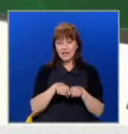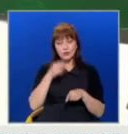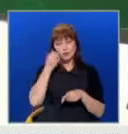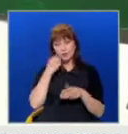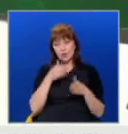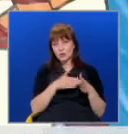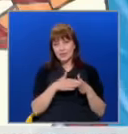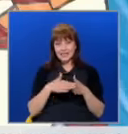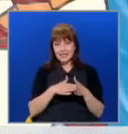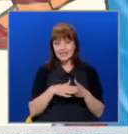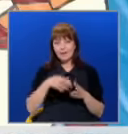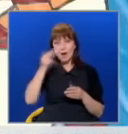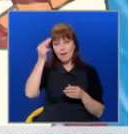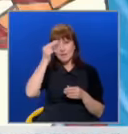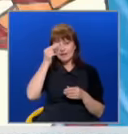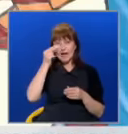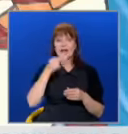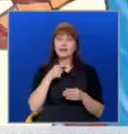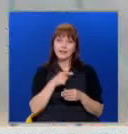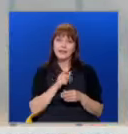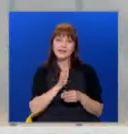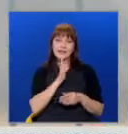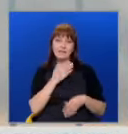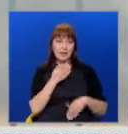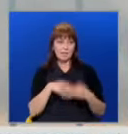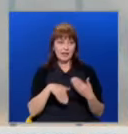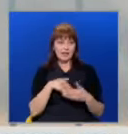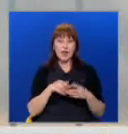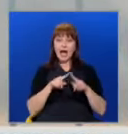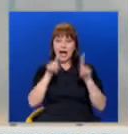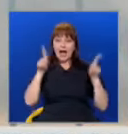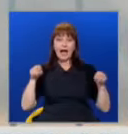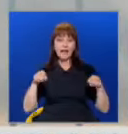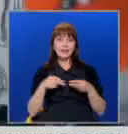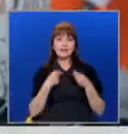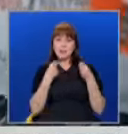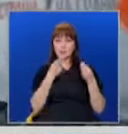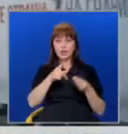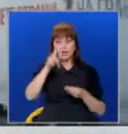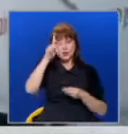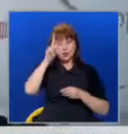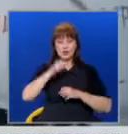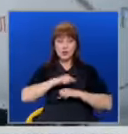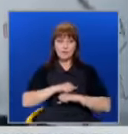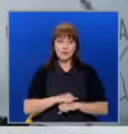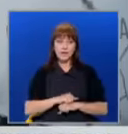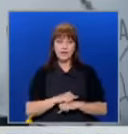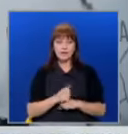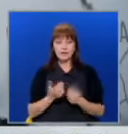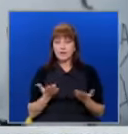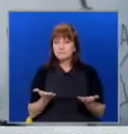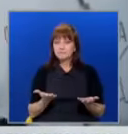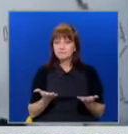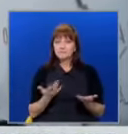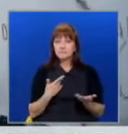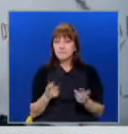между Република Северна Македония и България. Картината ще бъде подарена на столичната община. Ние сме исто како приятели, нема тука нищо